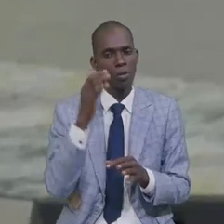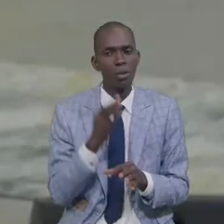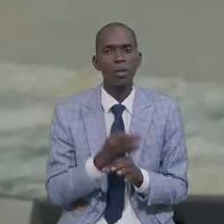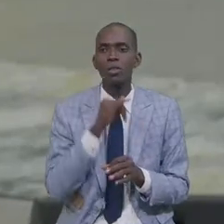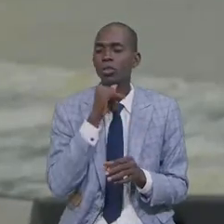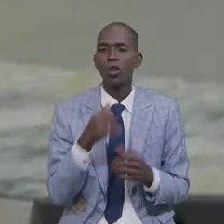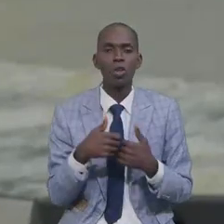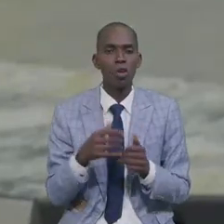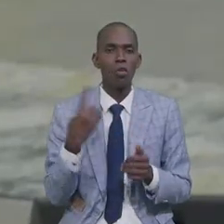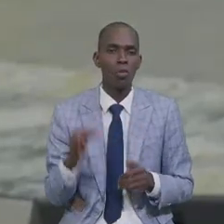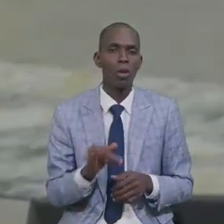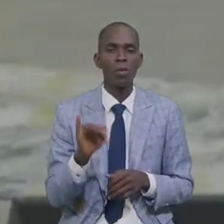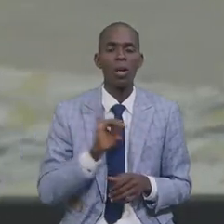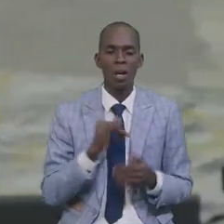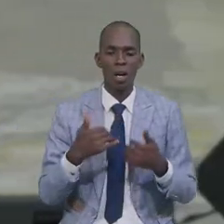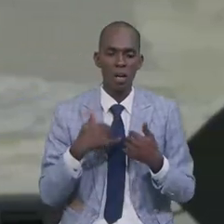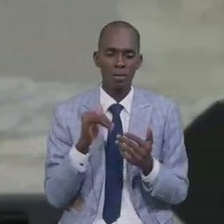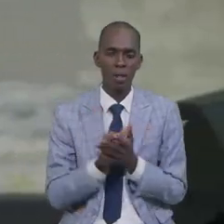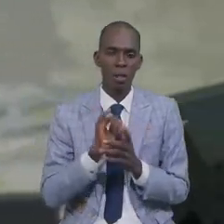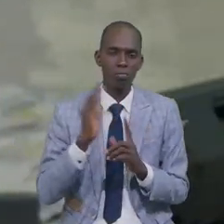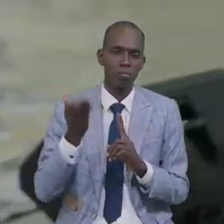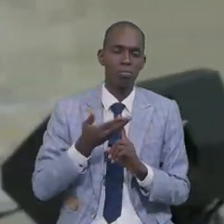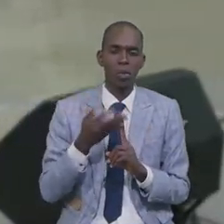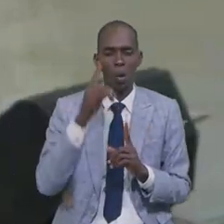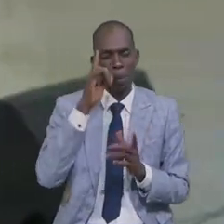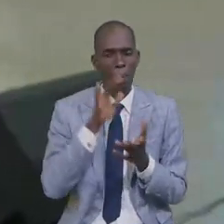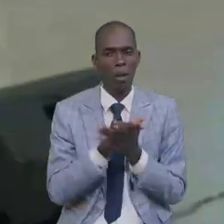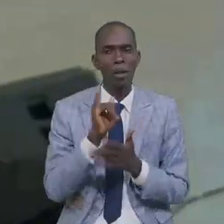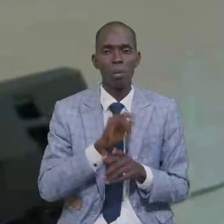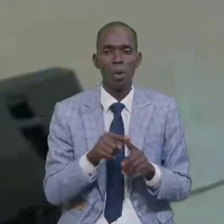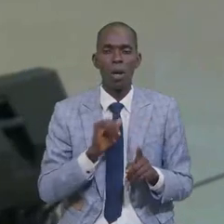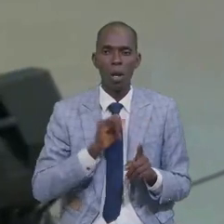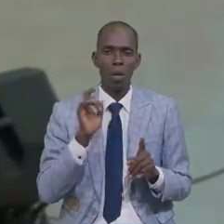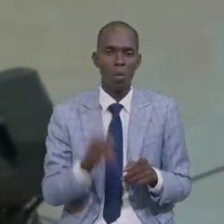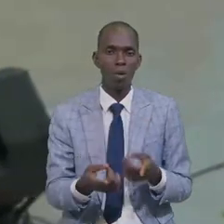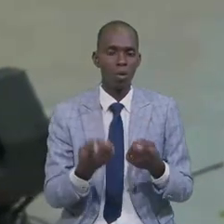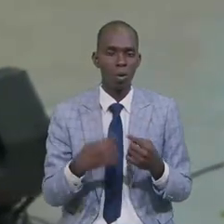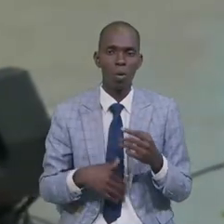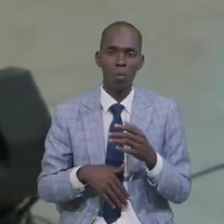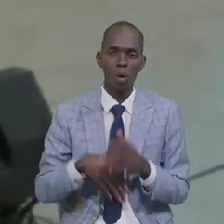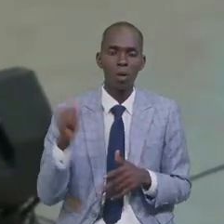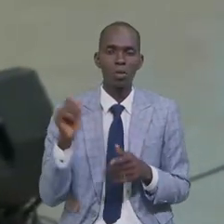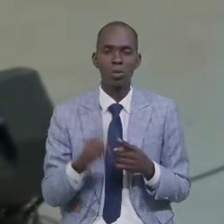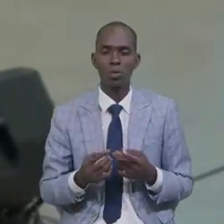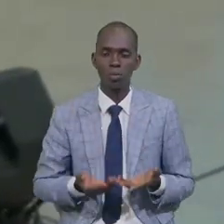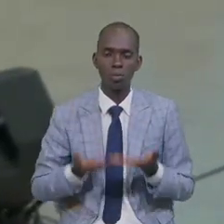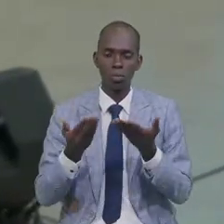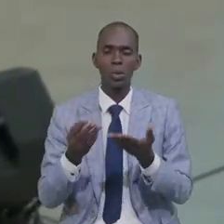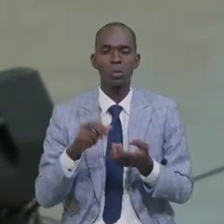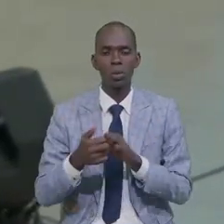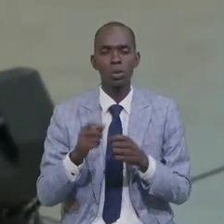n'est pas perdu pour toujours. J'ai cette conviction. Maintenant, je dois sortir et me lier au prophète, à l'homme de